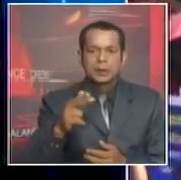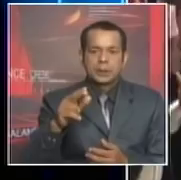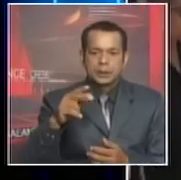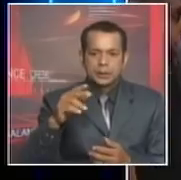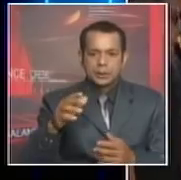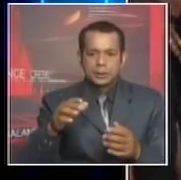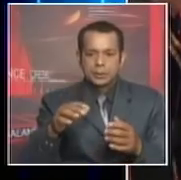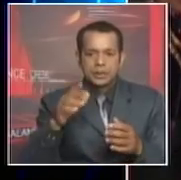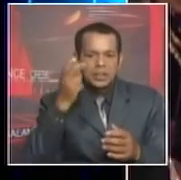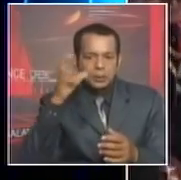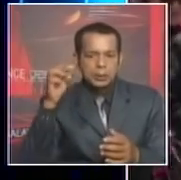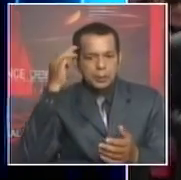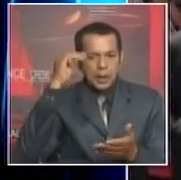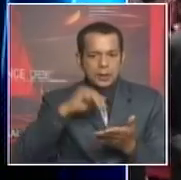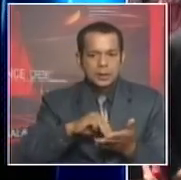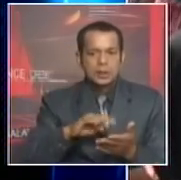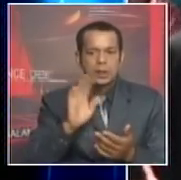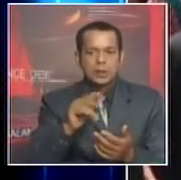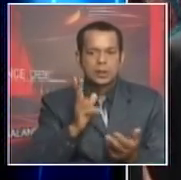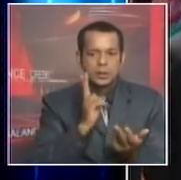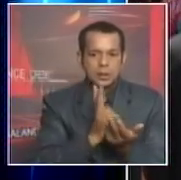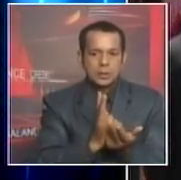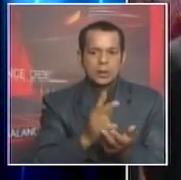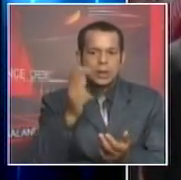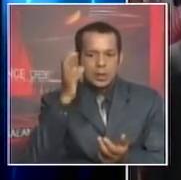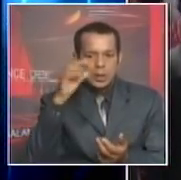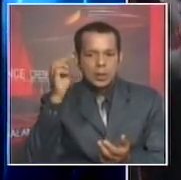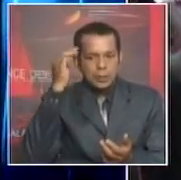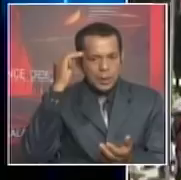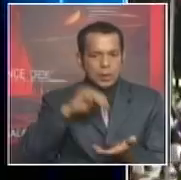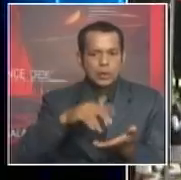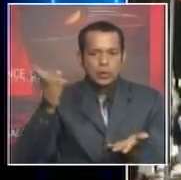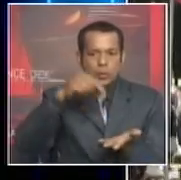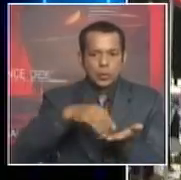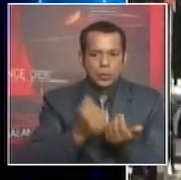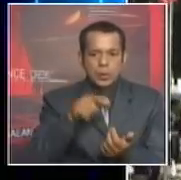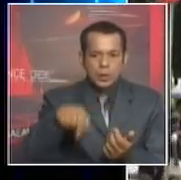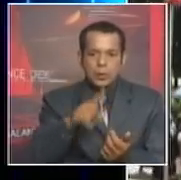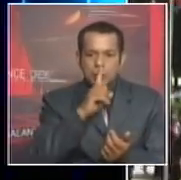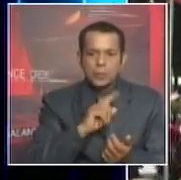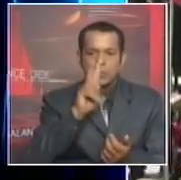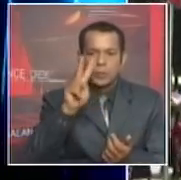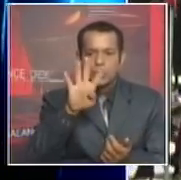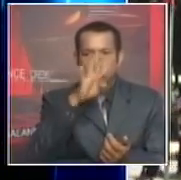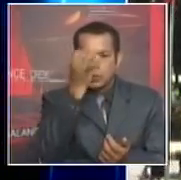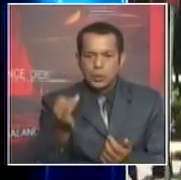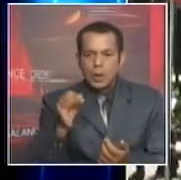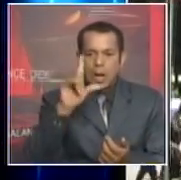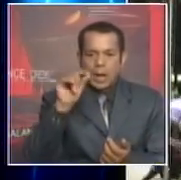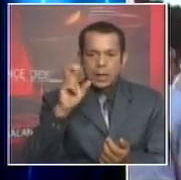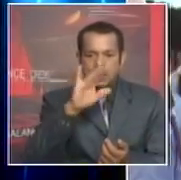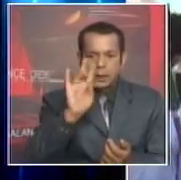आदिवासी समुदायको संरक्षण र प्रवर्धनका लागि यो दिवस मनाउन थालिएको हो। यस वर्षको 24 विश्व आदिवासी